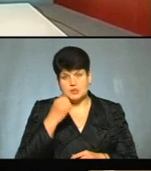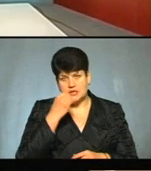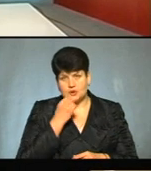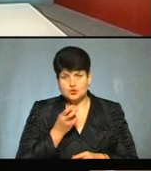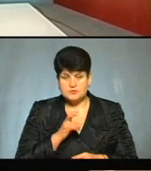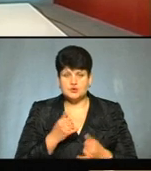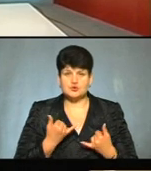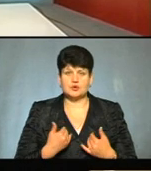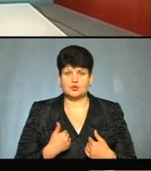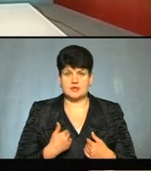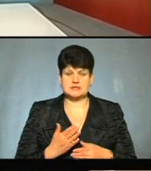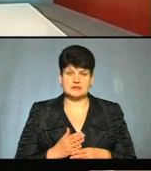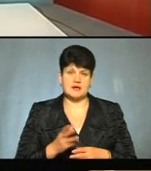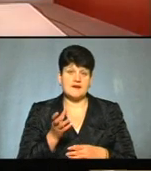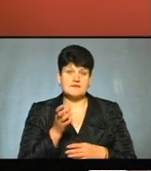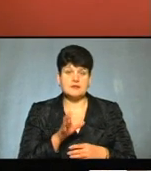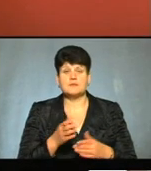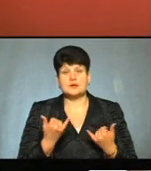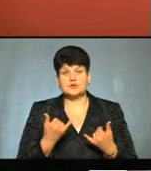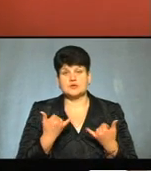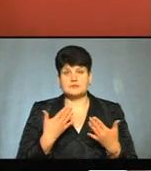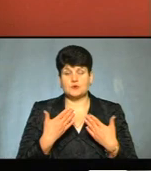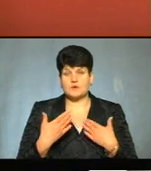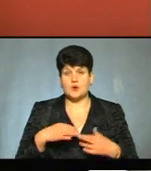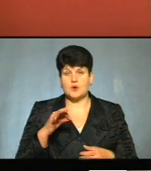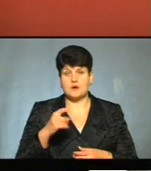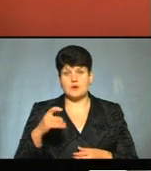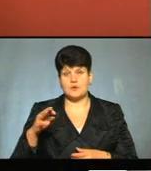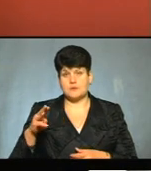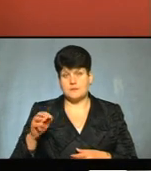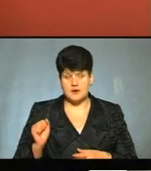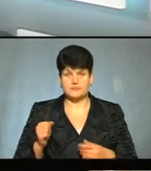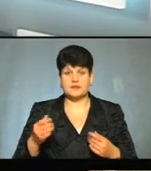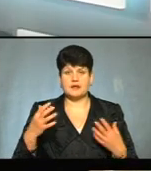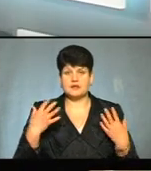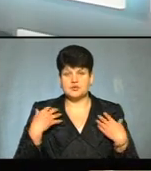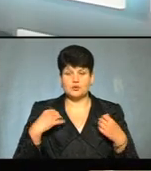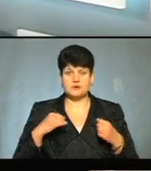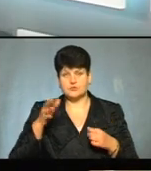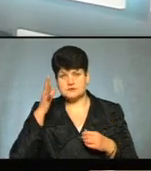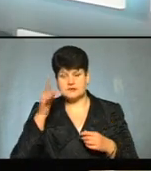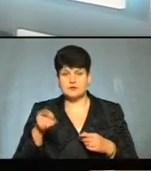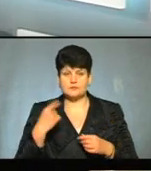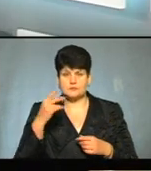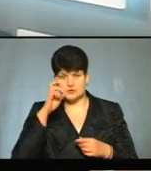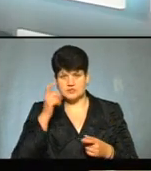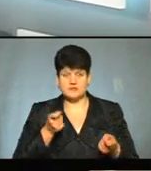вам дуже дякую, що прийшли до нас сьогодні на ефір. Нагадую глядачам, ми сьогодні спілкувалися із Ольгою Хомою, начальницею управління освіти і науки